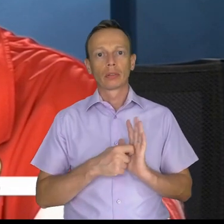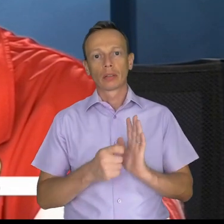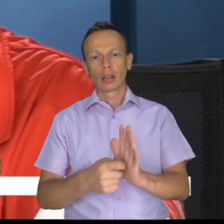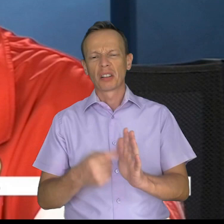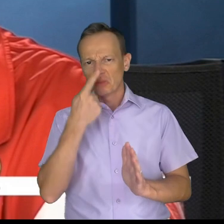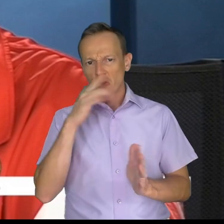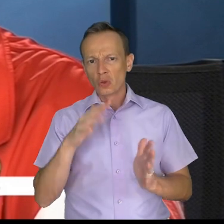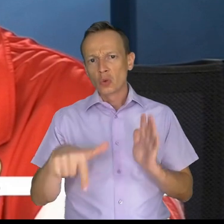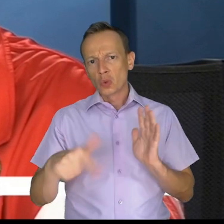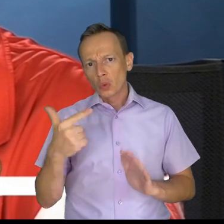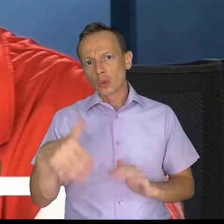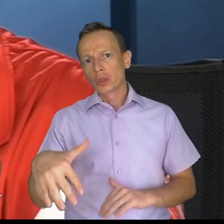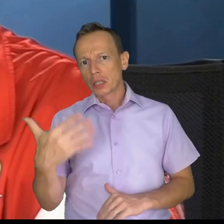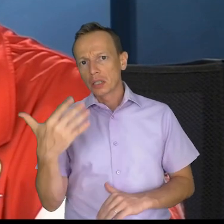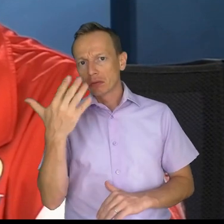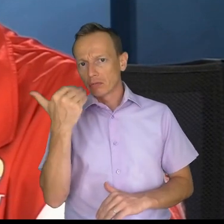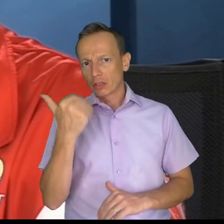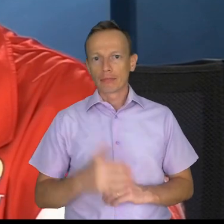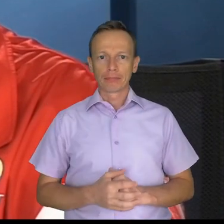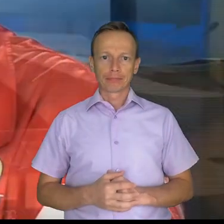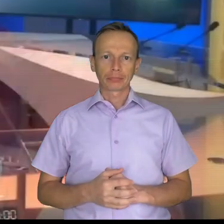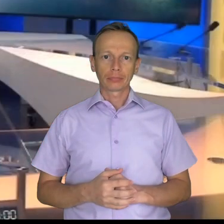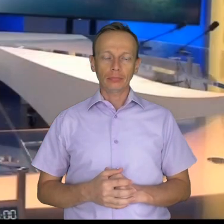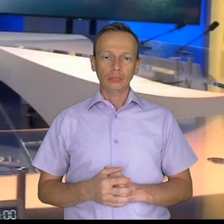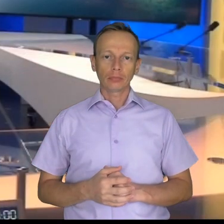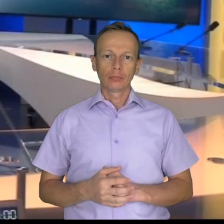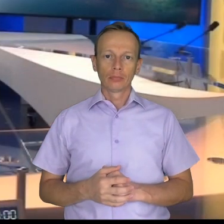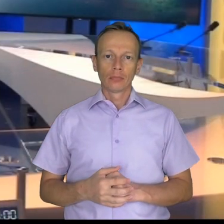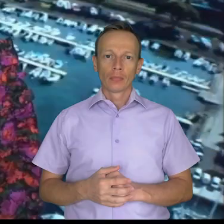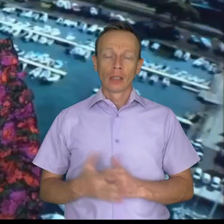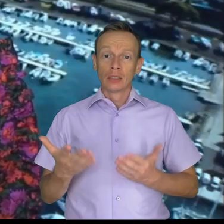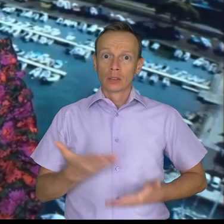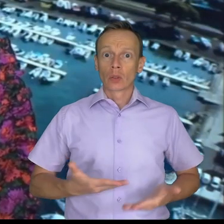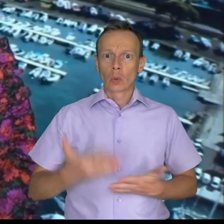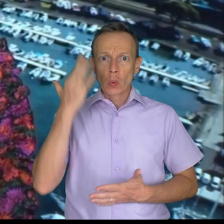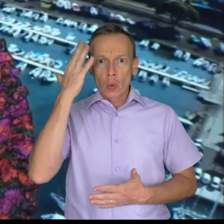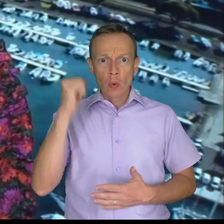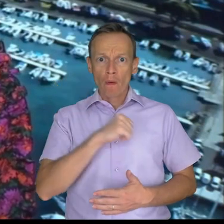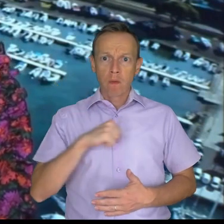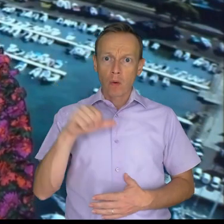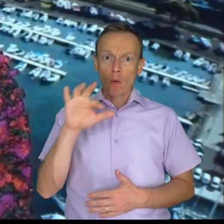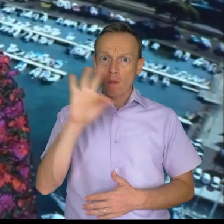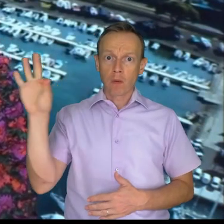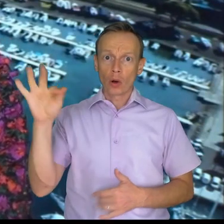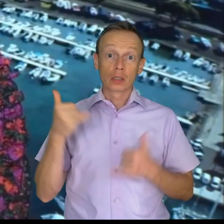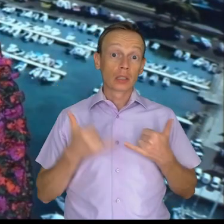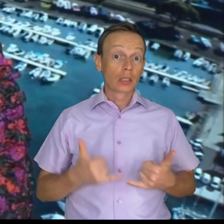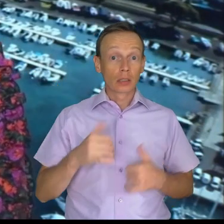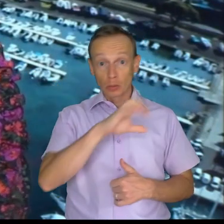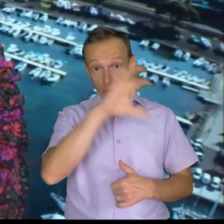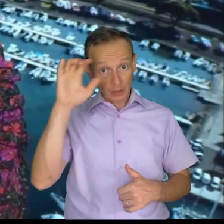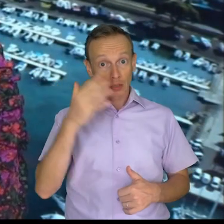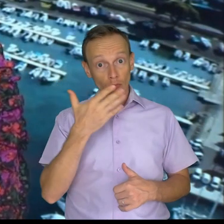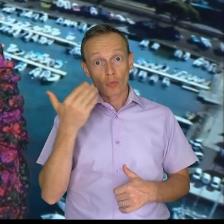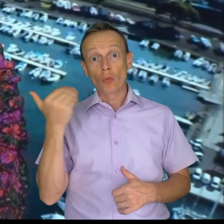qui devrait intervenir aux alentours du 12 ou du 15 février. Et si la situation est préoccupante en métropole, en